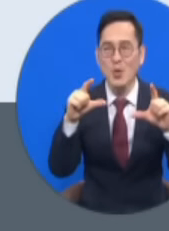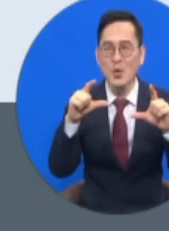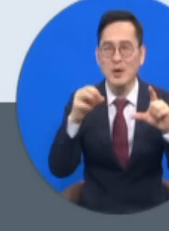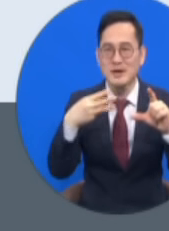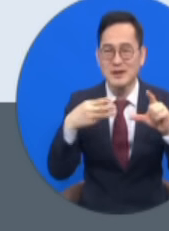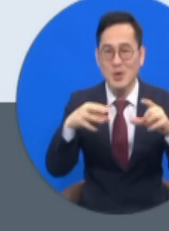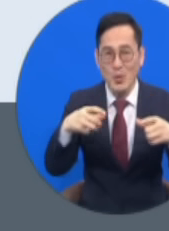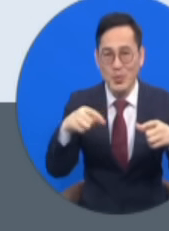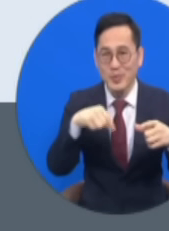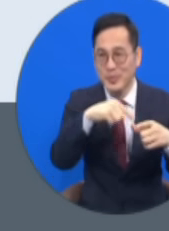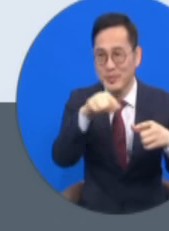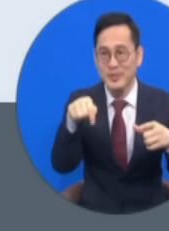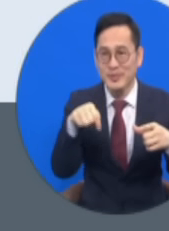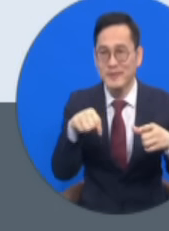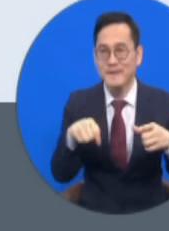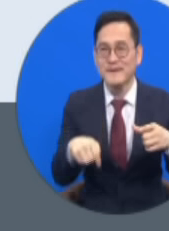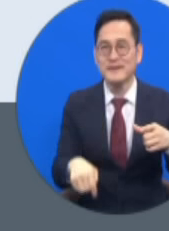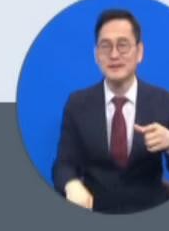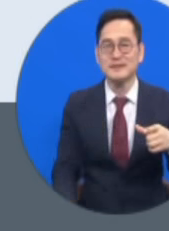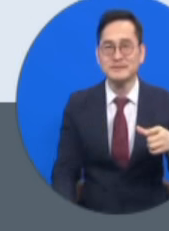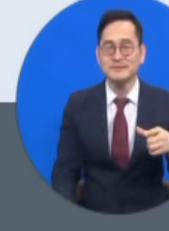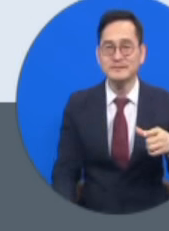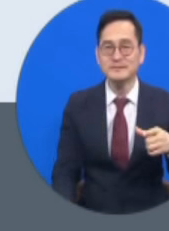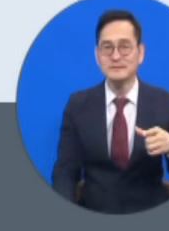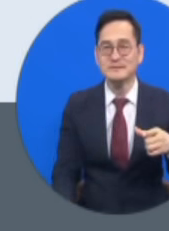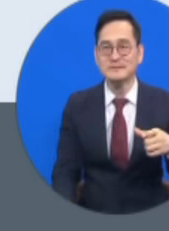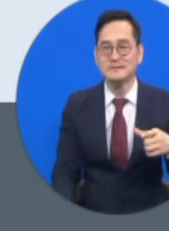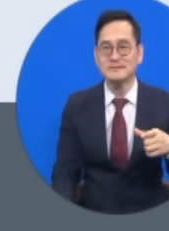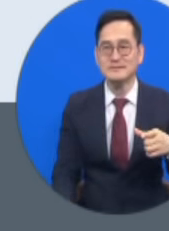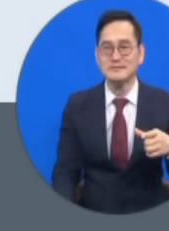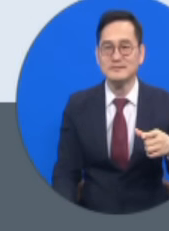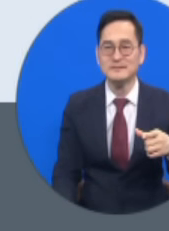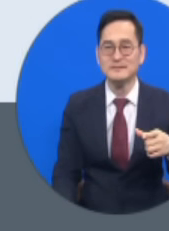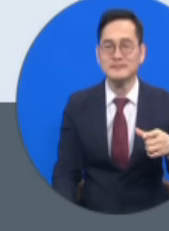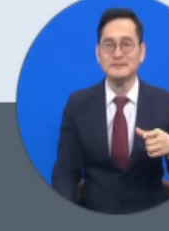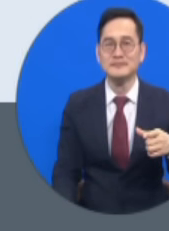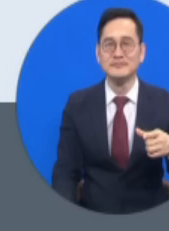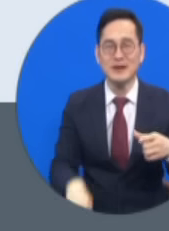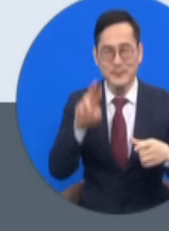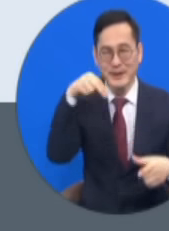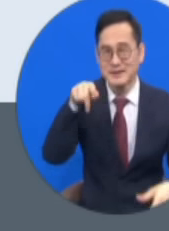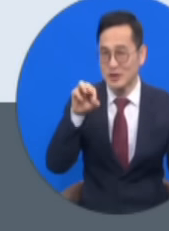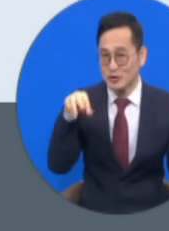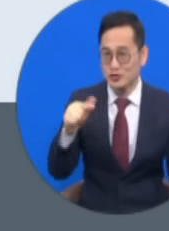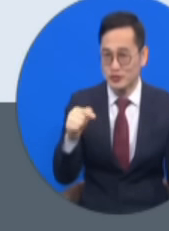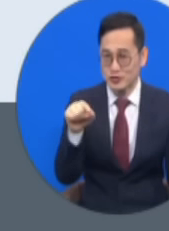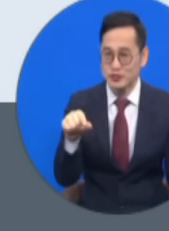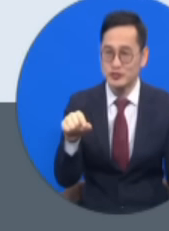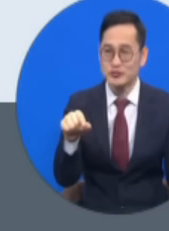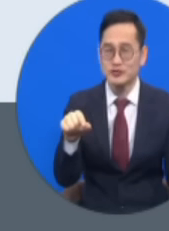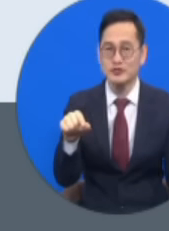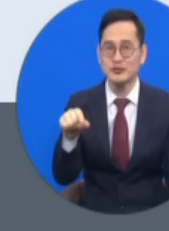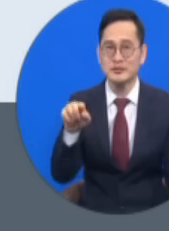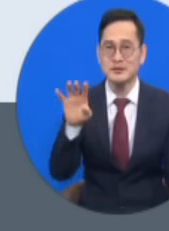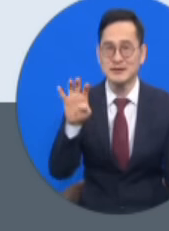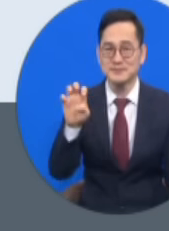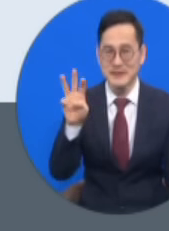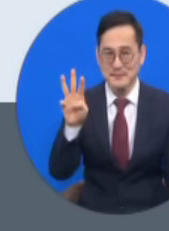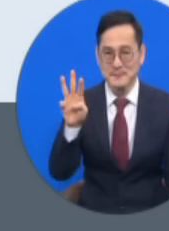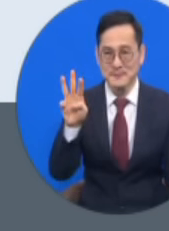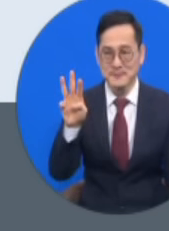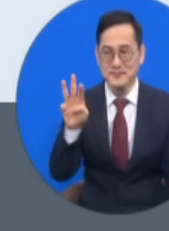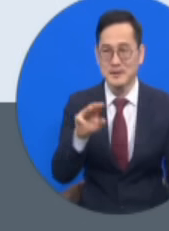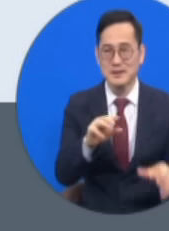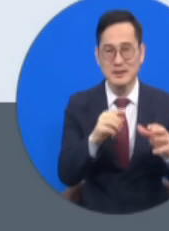사연이 있는 곳입니다. 양당 모두 사연이 있는 곳입니다. 서울 중성동을 박성준 후보가